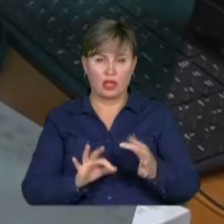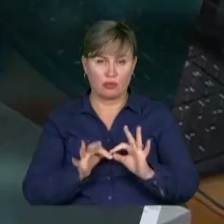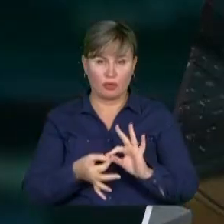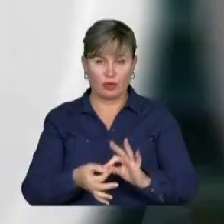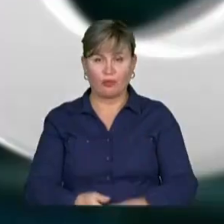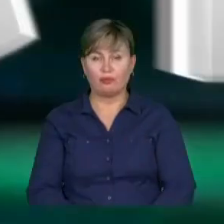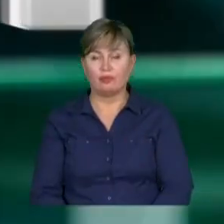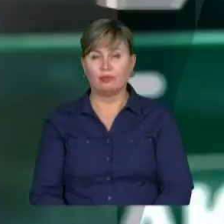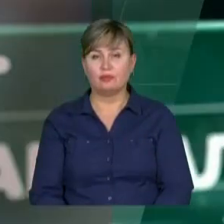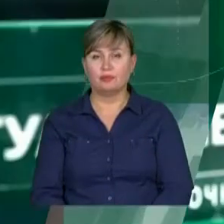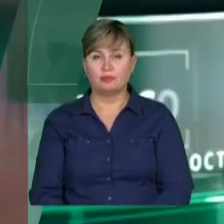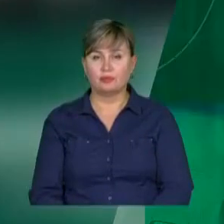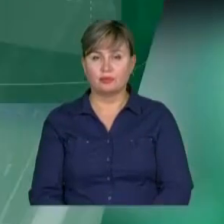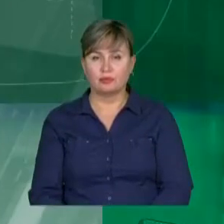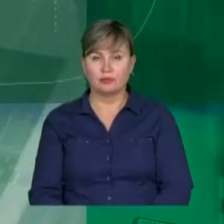выпуске.